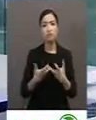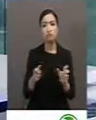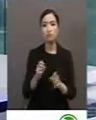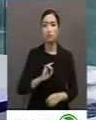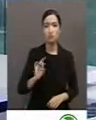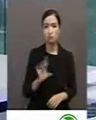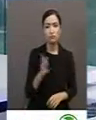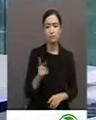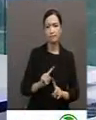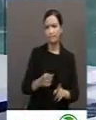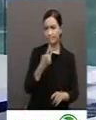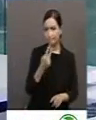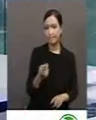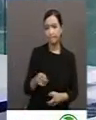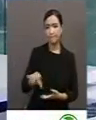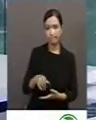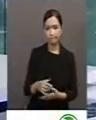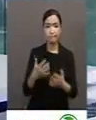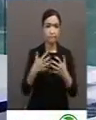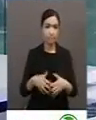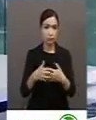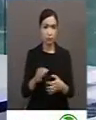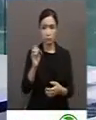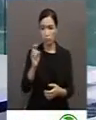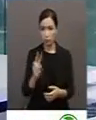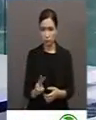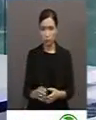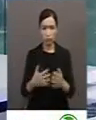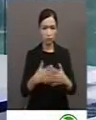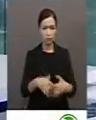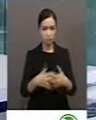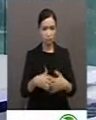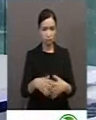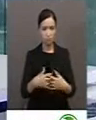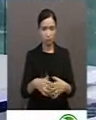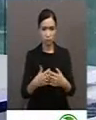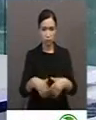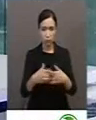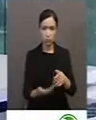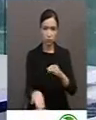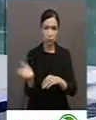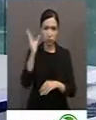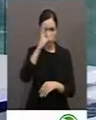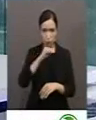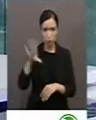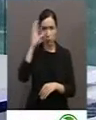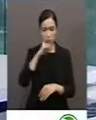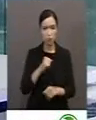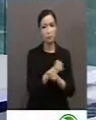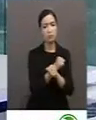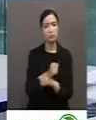คะตอนนี้ตามรายงานเห็นบอกว่านำเครื่องเพิ่มออกซิเจนในน้ำไปติดตั้งและก็ให้เดินเครื่องทั้งวันทั้งคืนเลยค่ ะ ป้